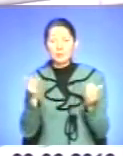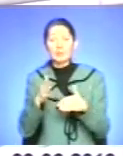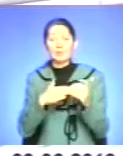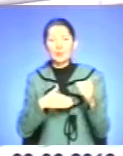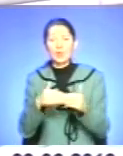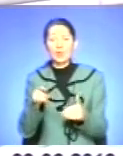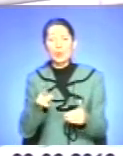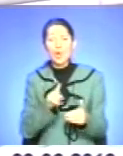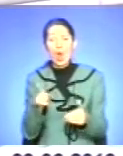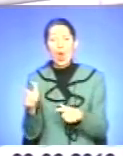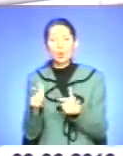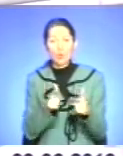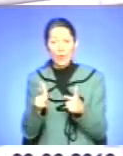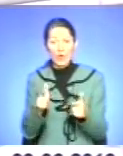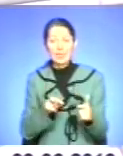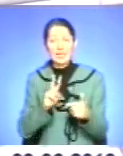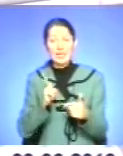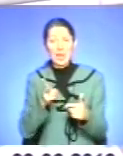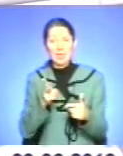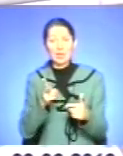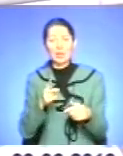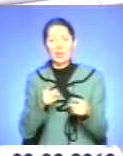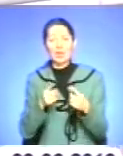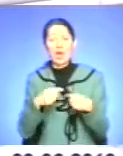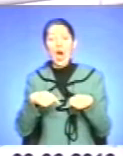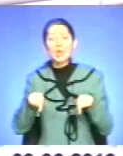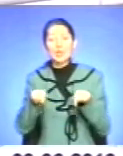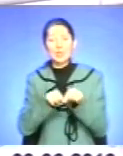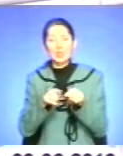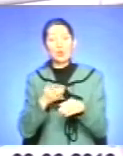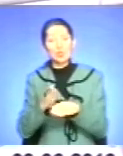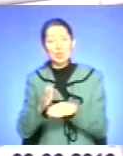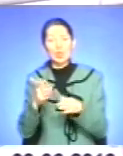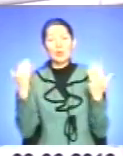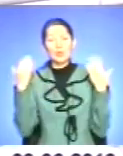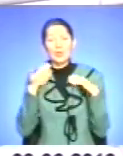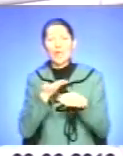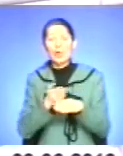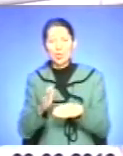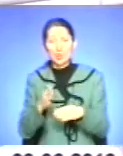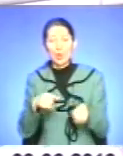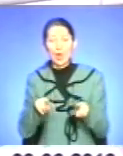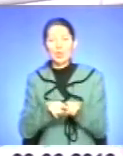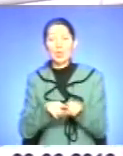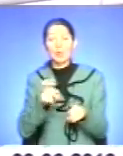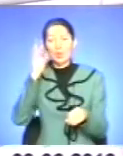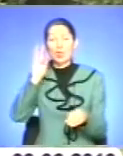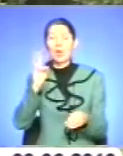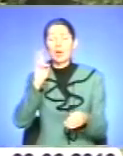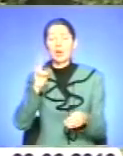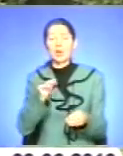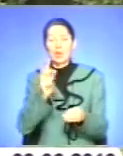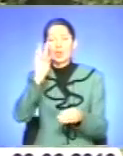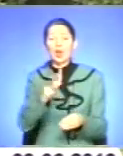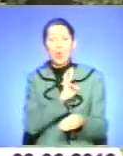оскільки готували як із такої організаційної частини, з дозвілевої частини, так і також із катехетичної частини.